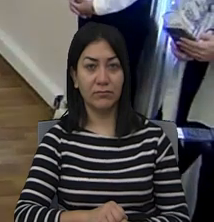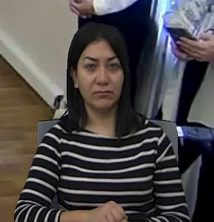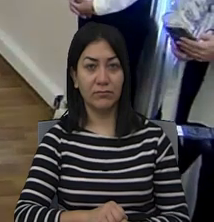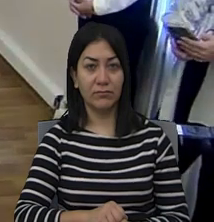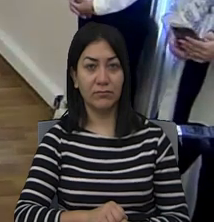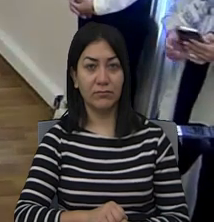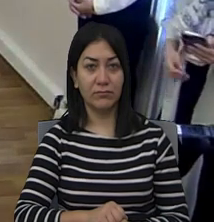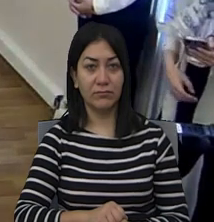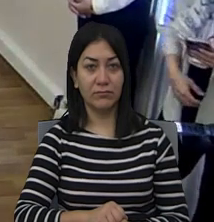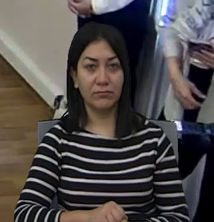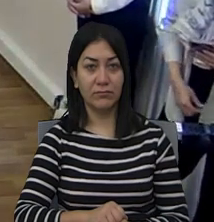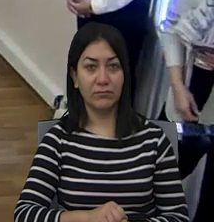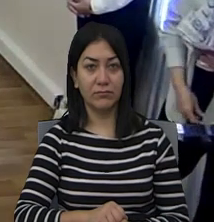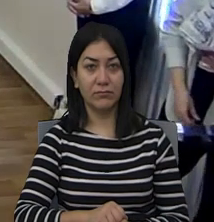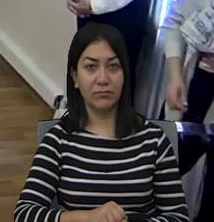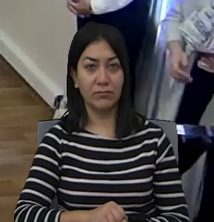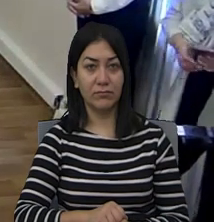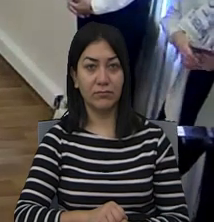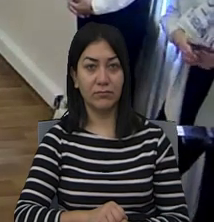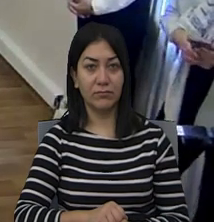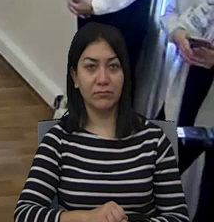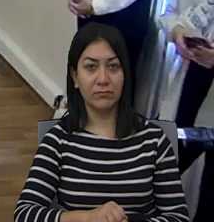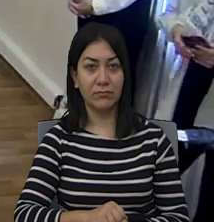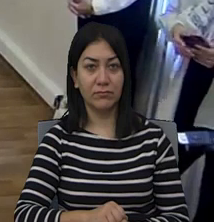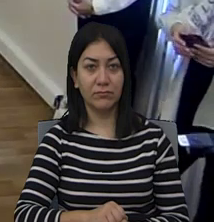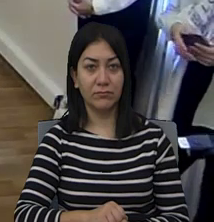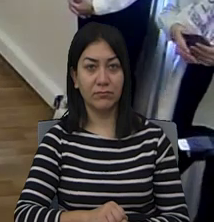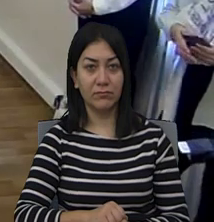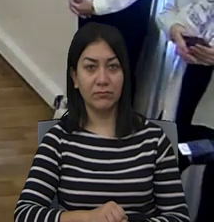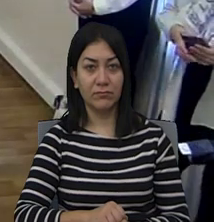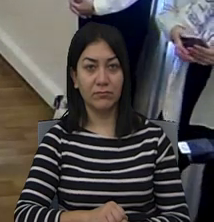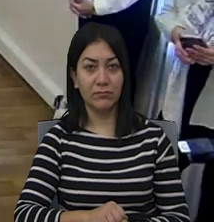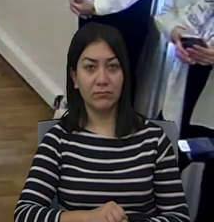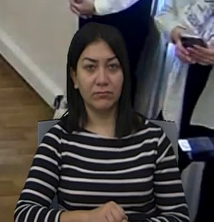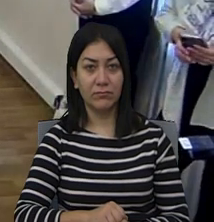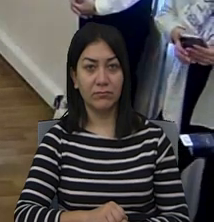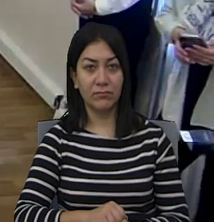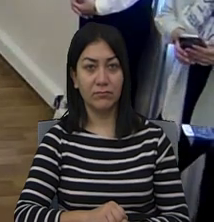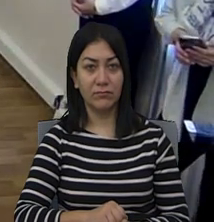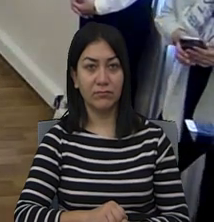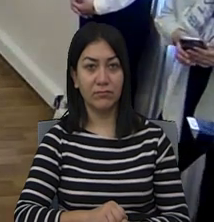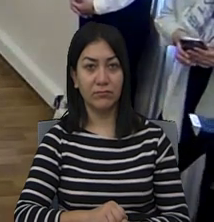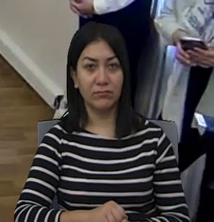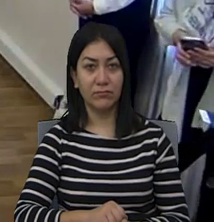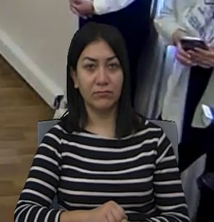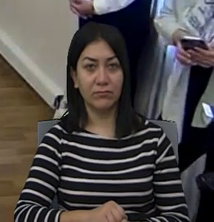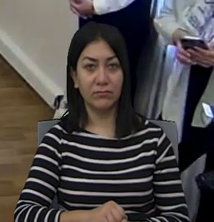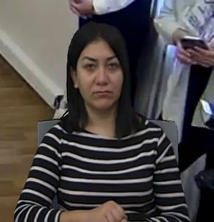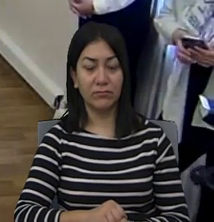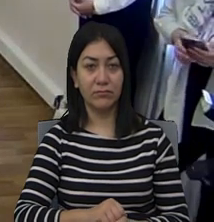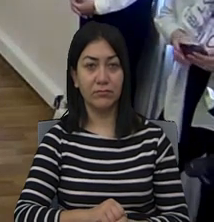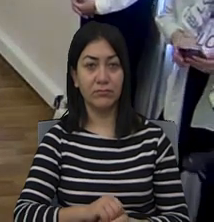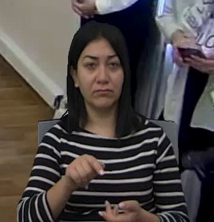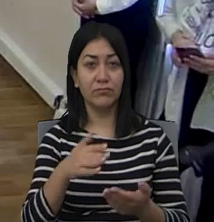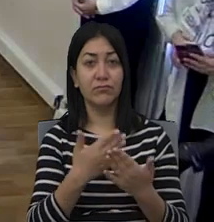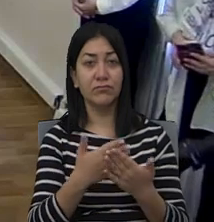tailored training for local stakeholders, including CSOs, media, but also civil servants. Այս առումով